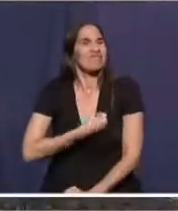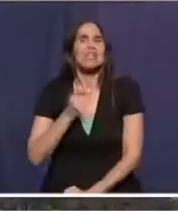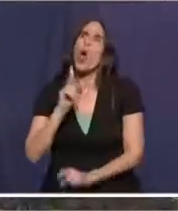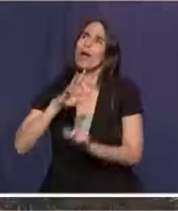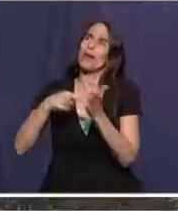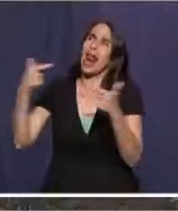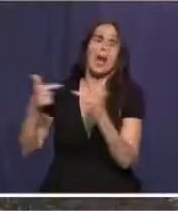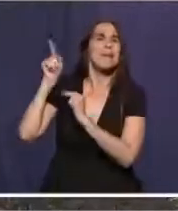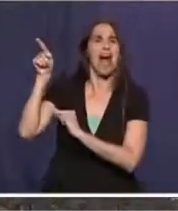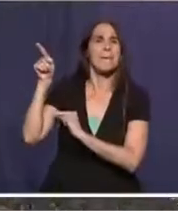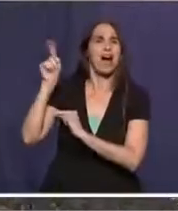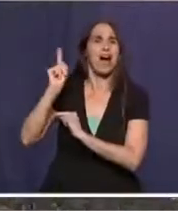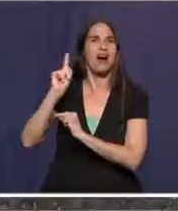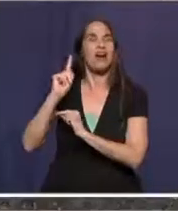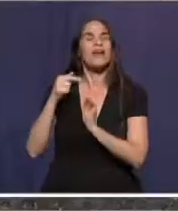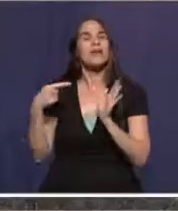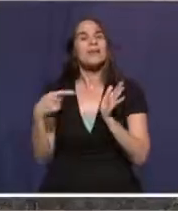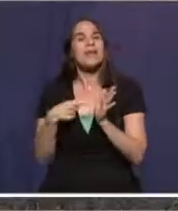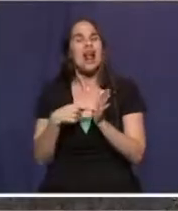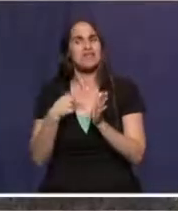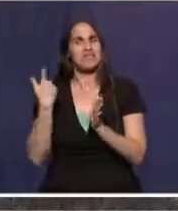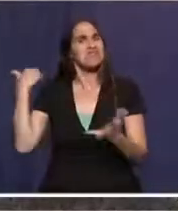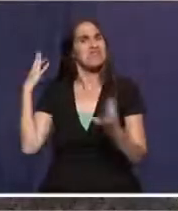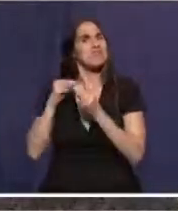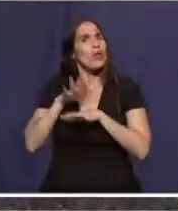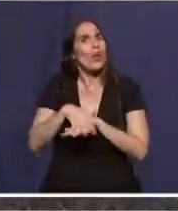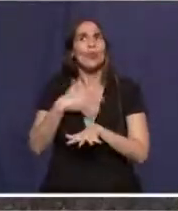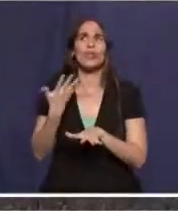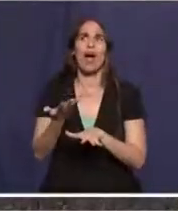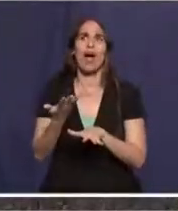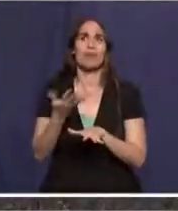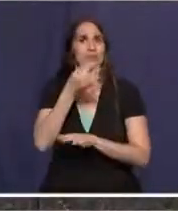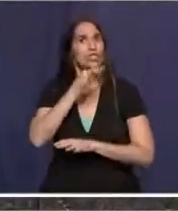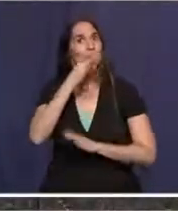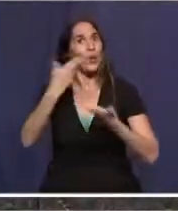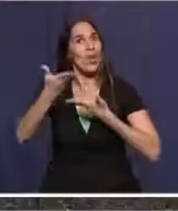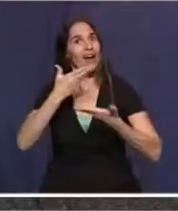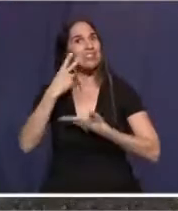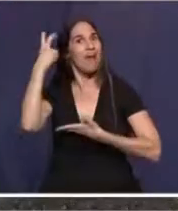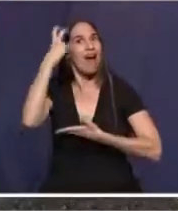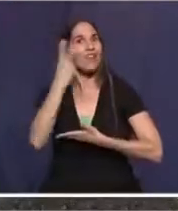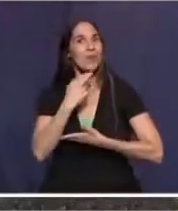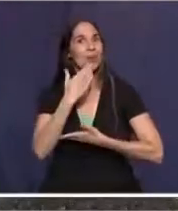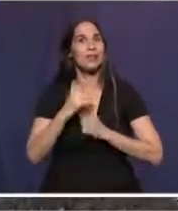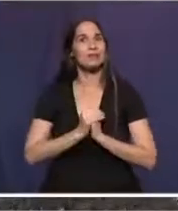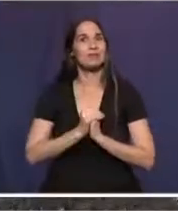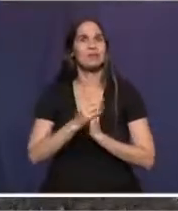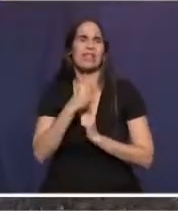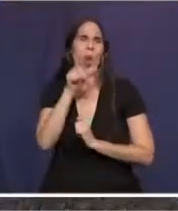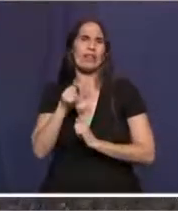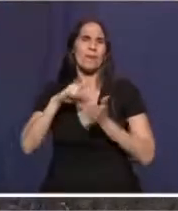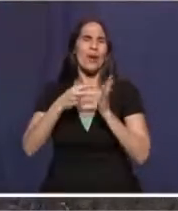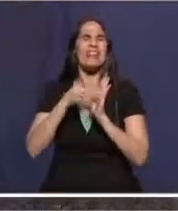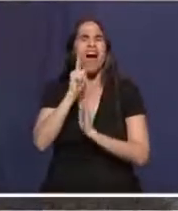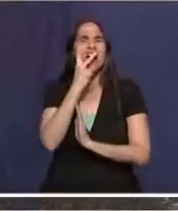המלחמה, מפני שהייתה תחושה של שיפור ביחסי יהודים ערבים. אינני איש פוליטי, אבל לראות